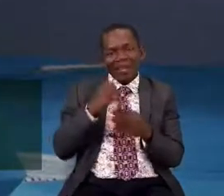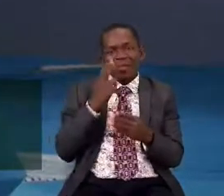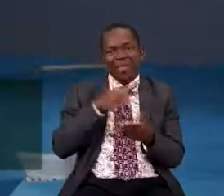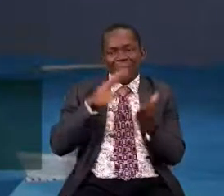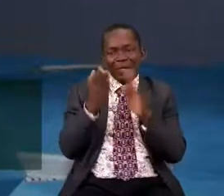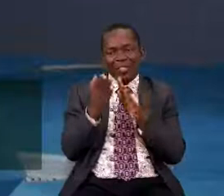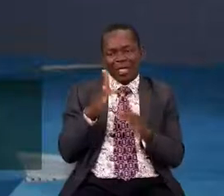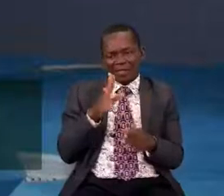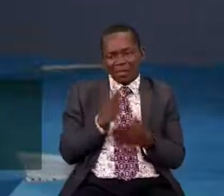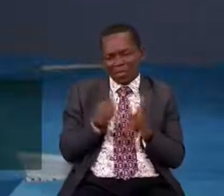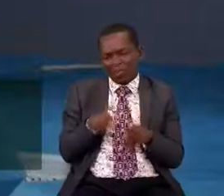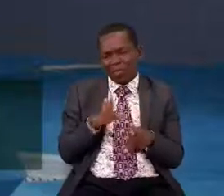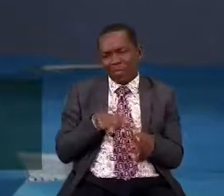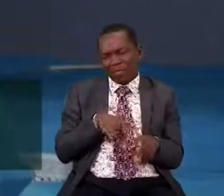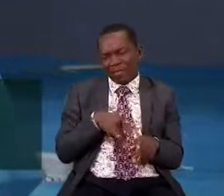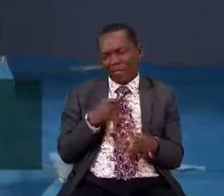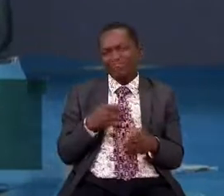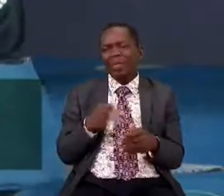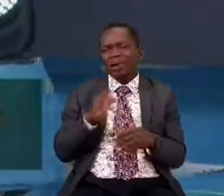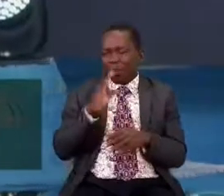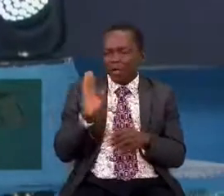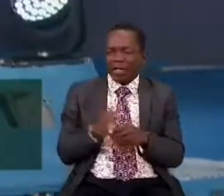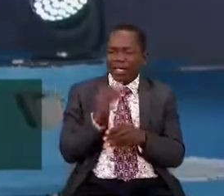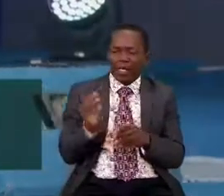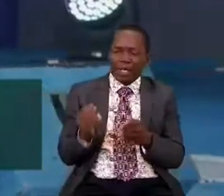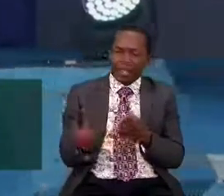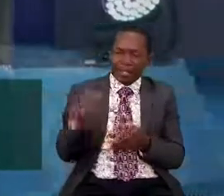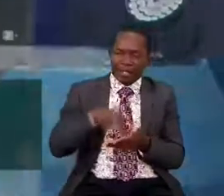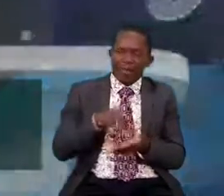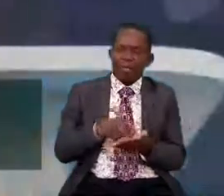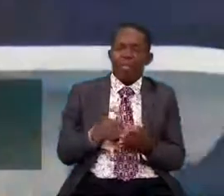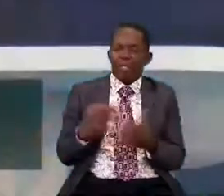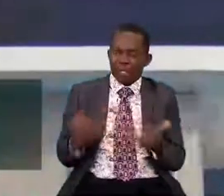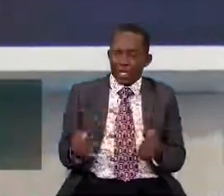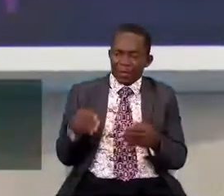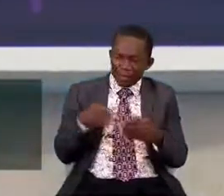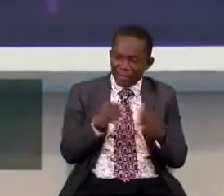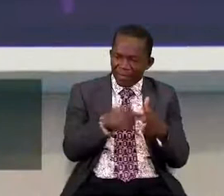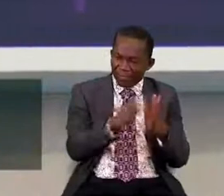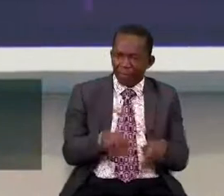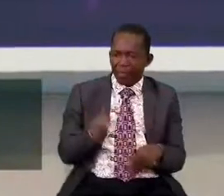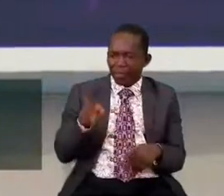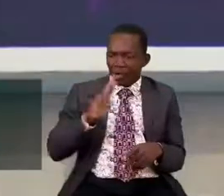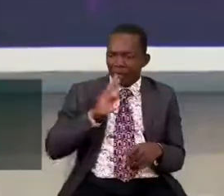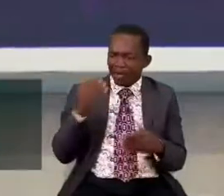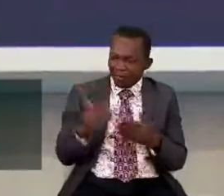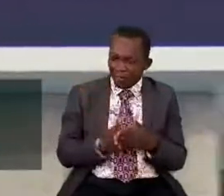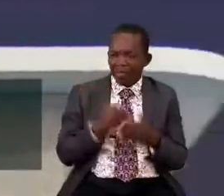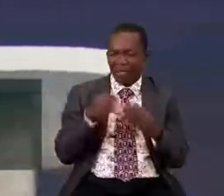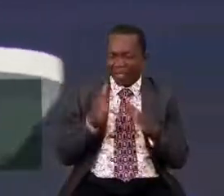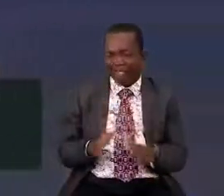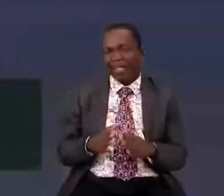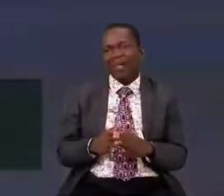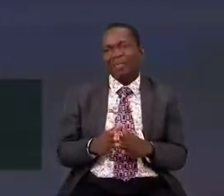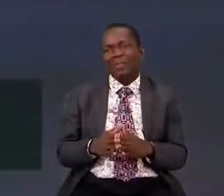d'avancer. Et c'est toi le leader. Lève-toi et avance. Mais la patience d'un ministre.